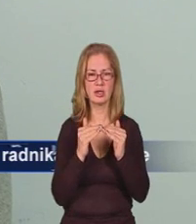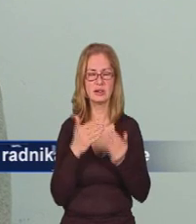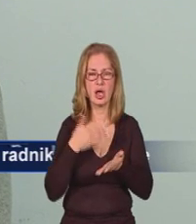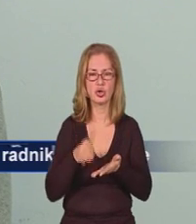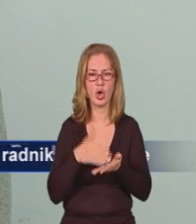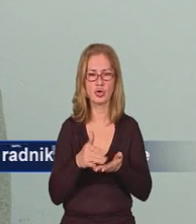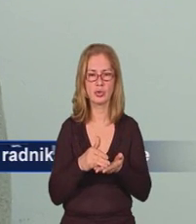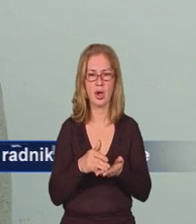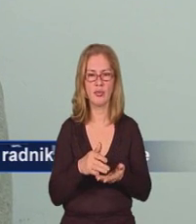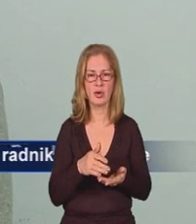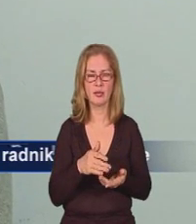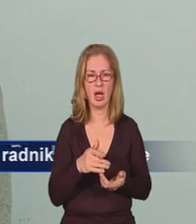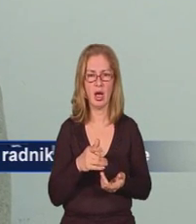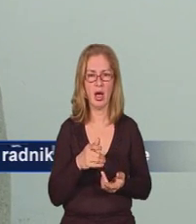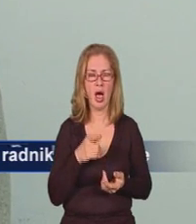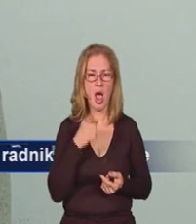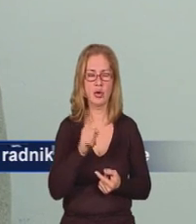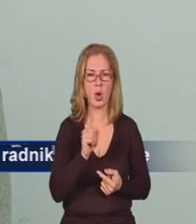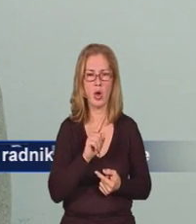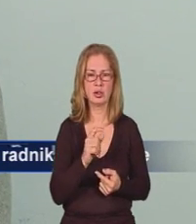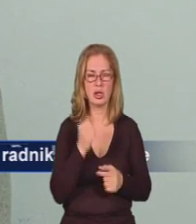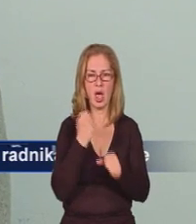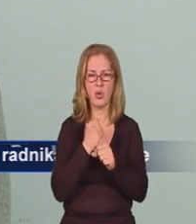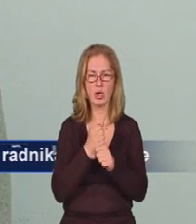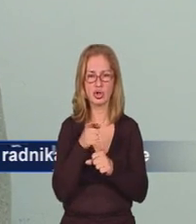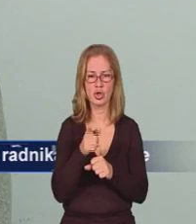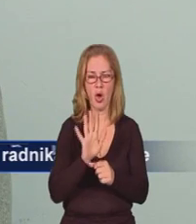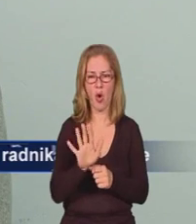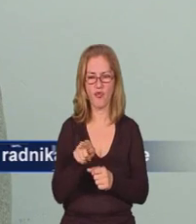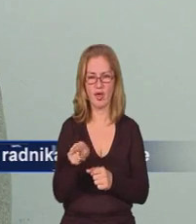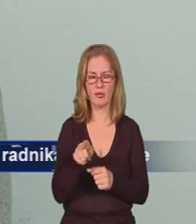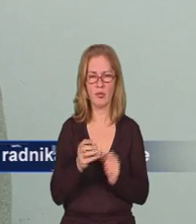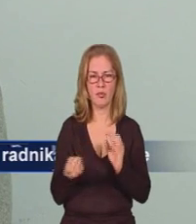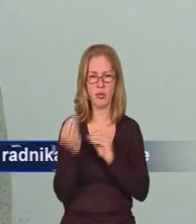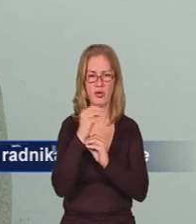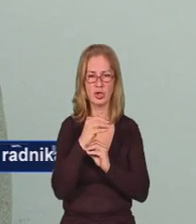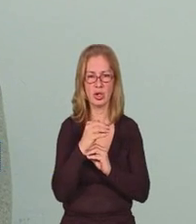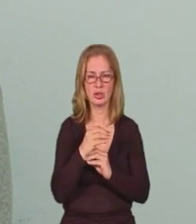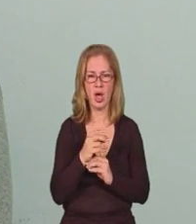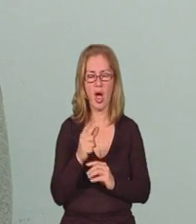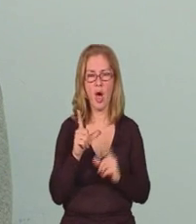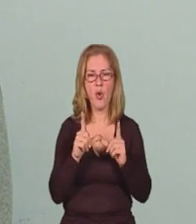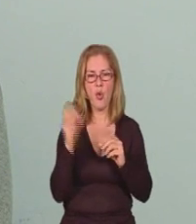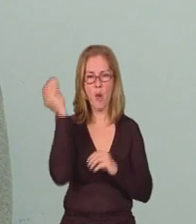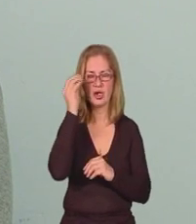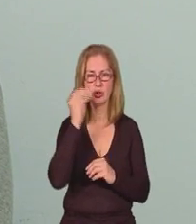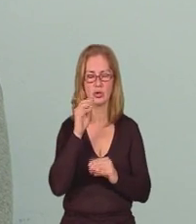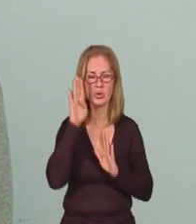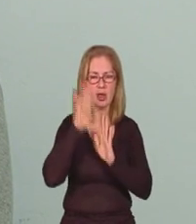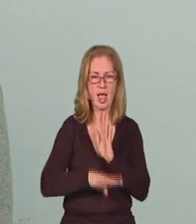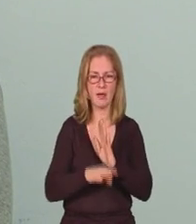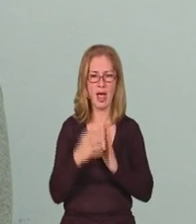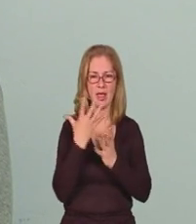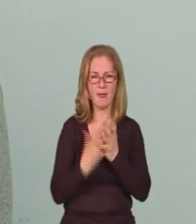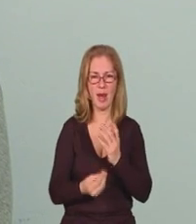koji padaju i to nije s ovim povećanjem urađeno, tako da u suštini u obrazovanju su